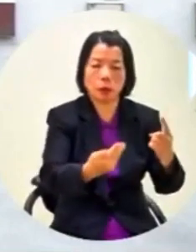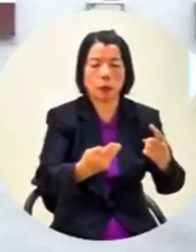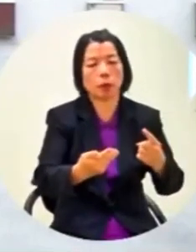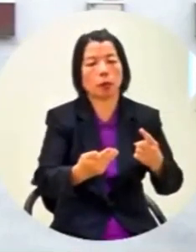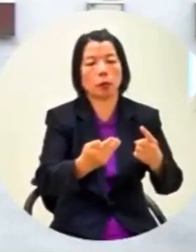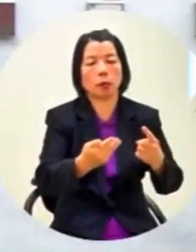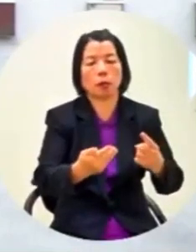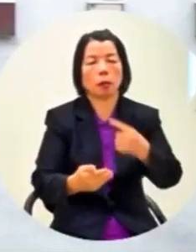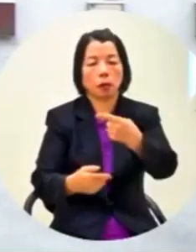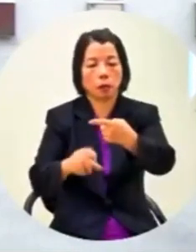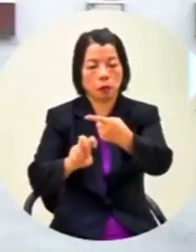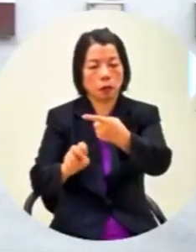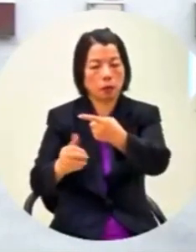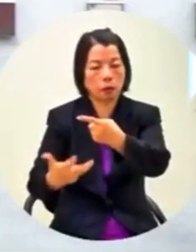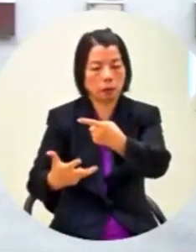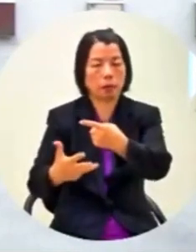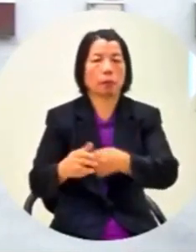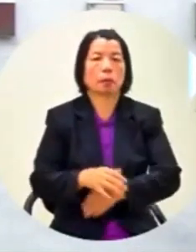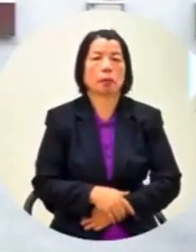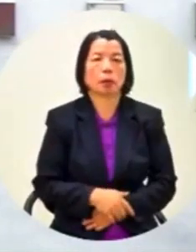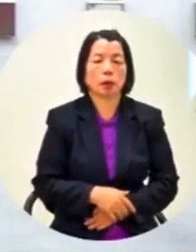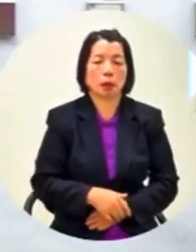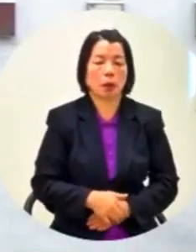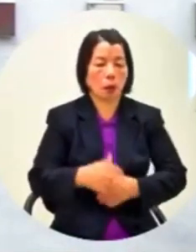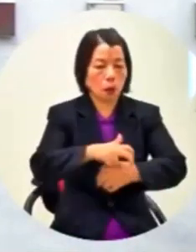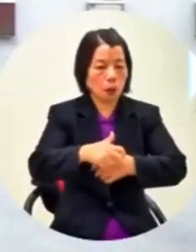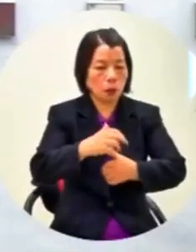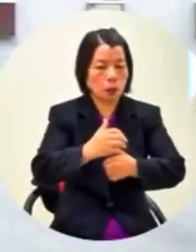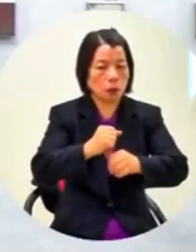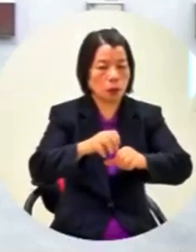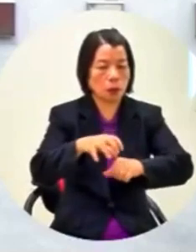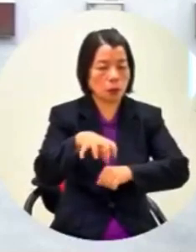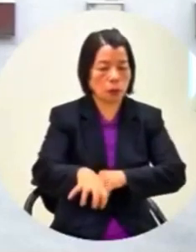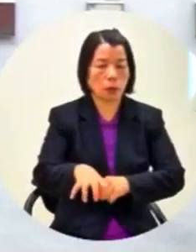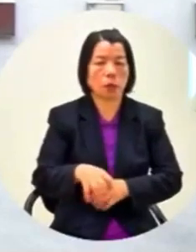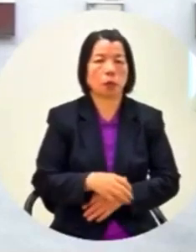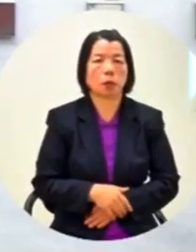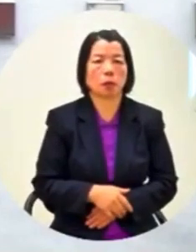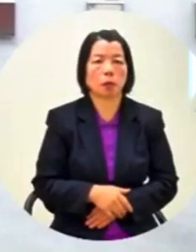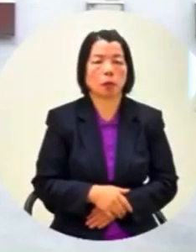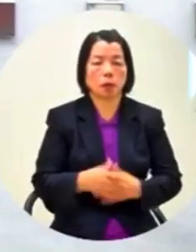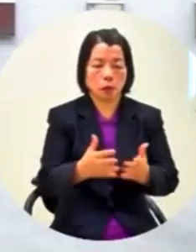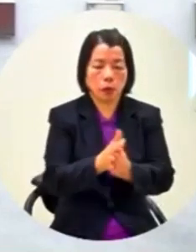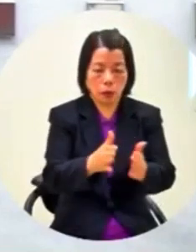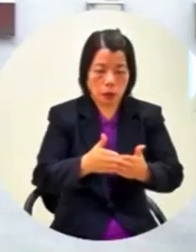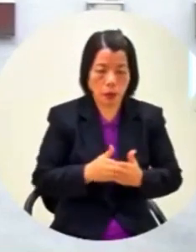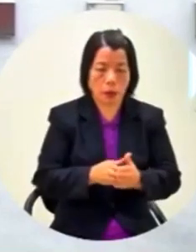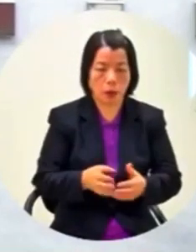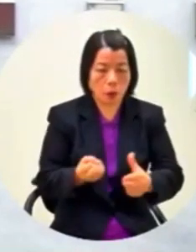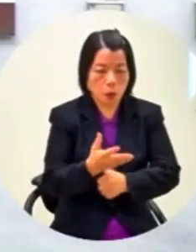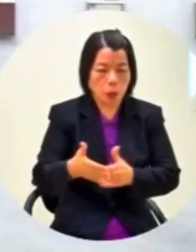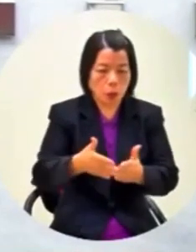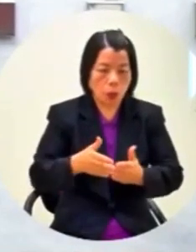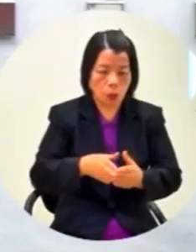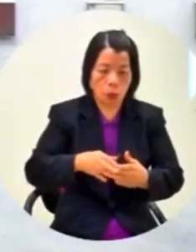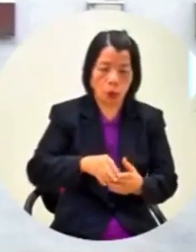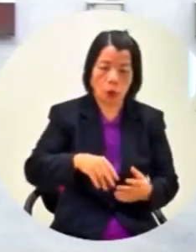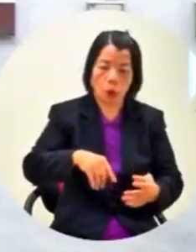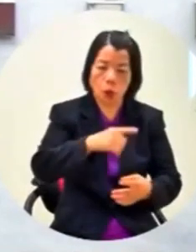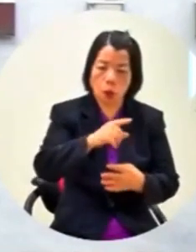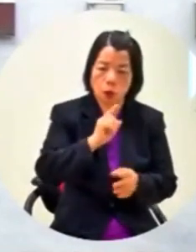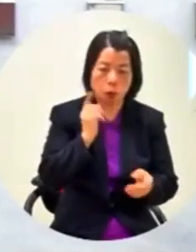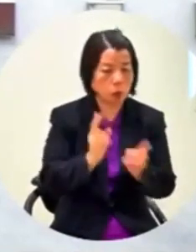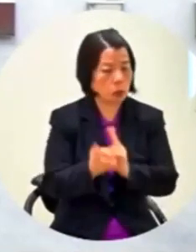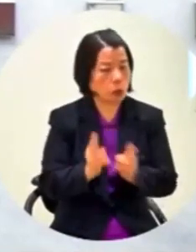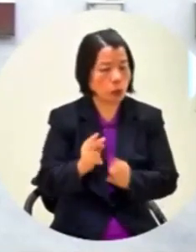109年1月28号由卫生局成立的疫调支援中心，及时协助疑似的个案进